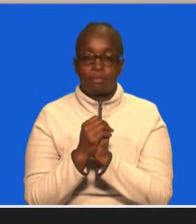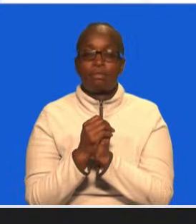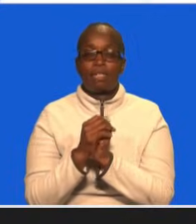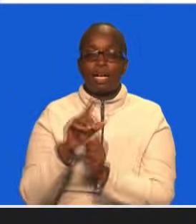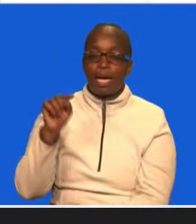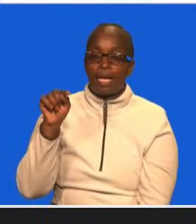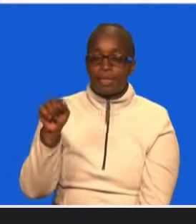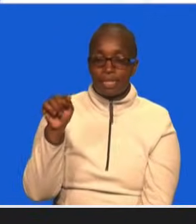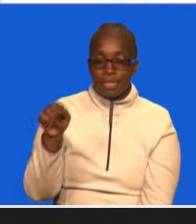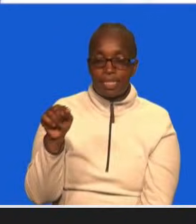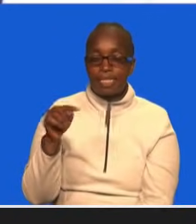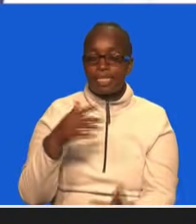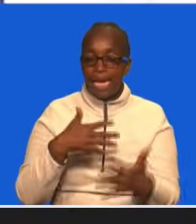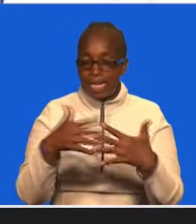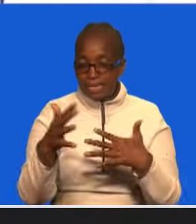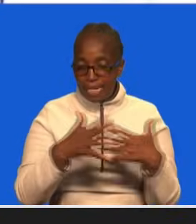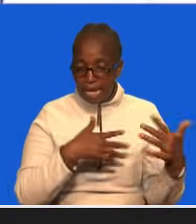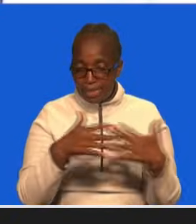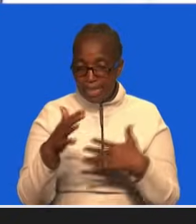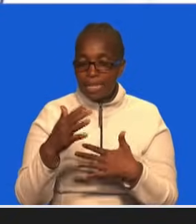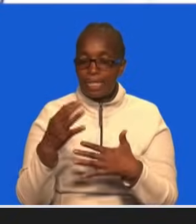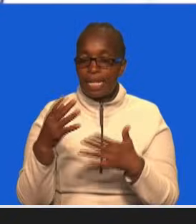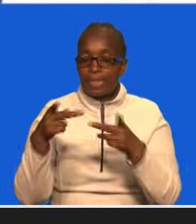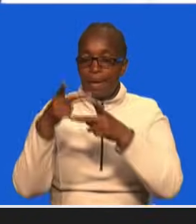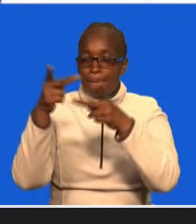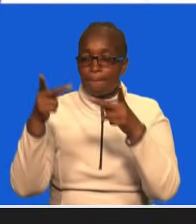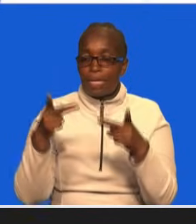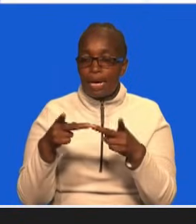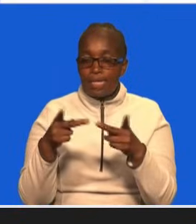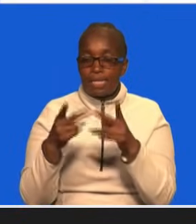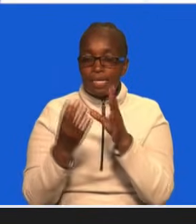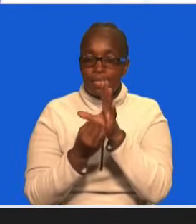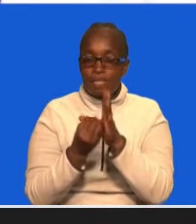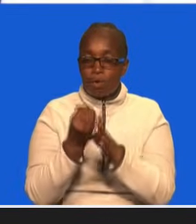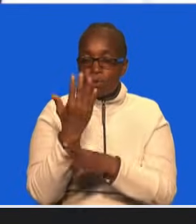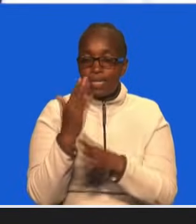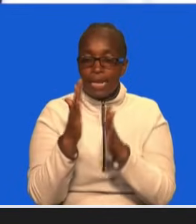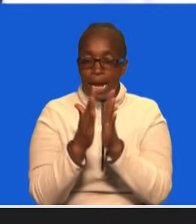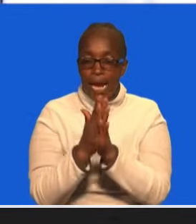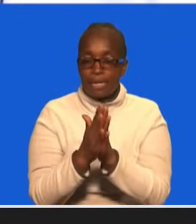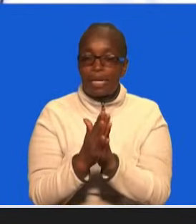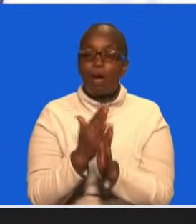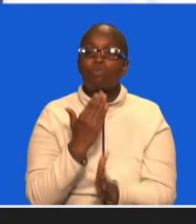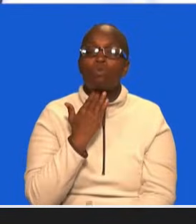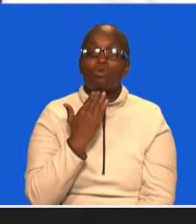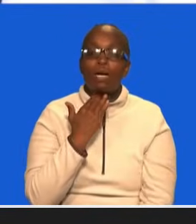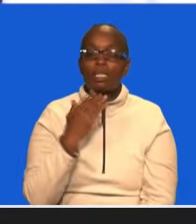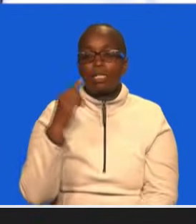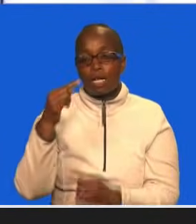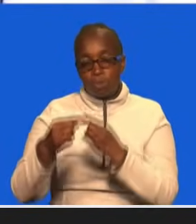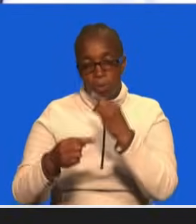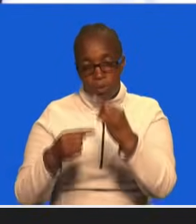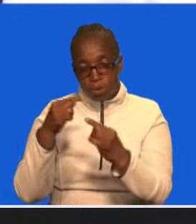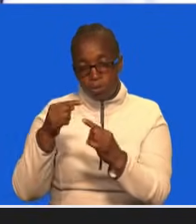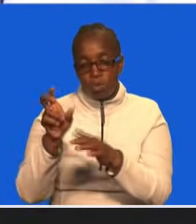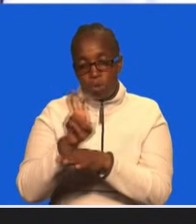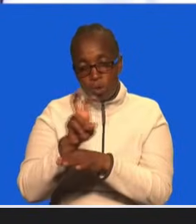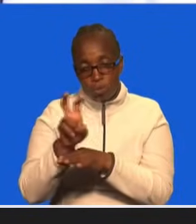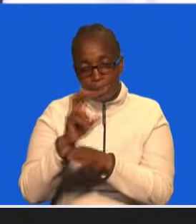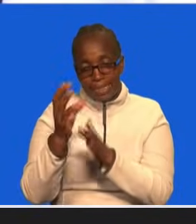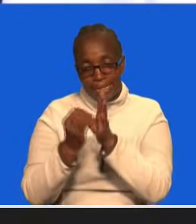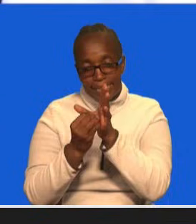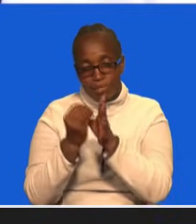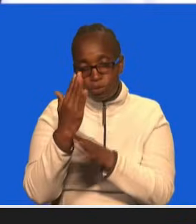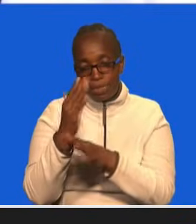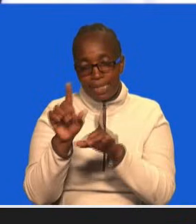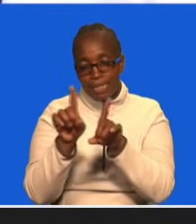yanahitajika. And this is a sign that the facility is growing, and we are looking to expanding